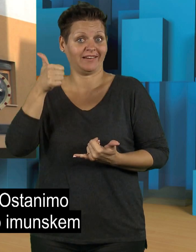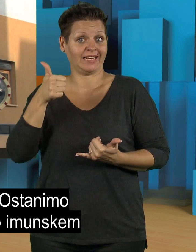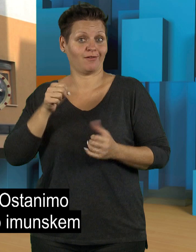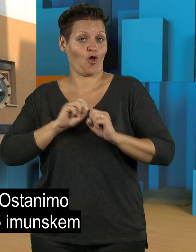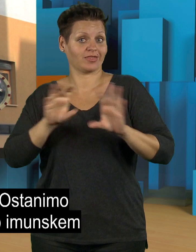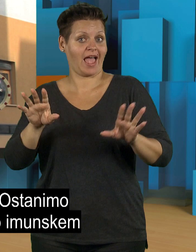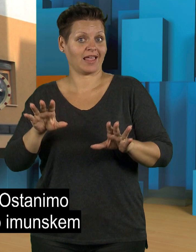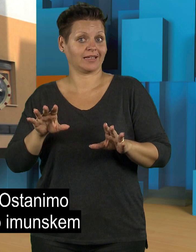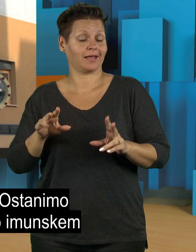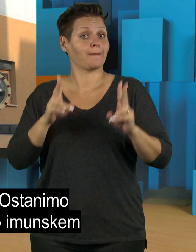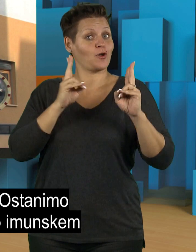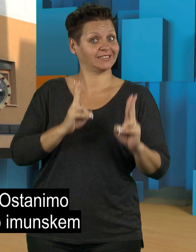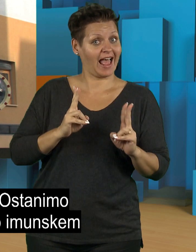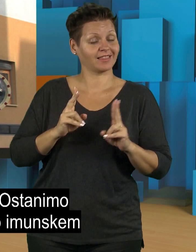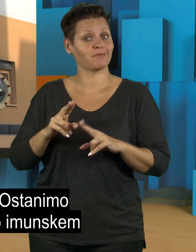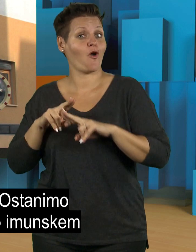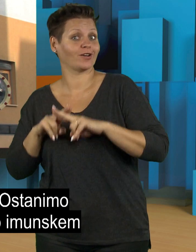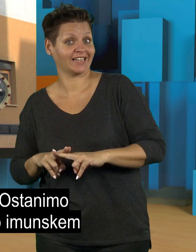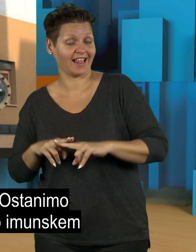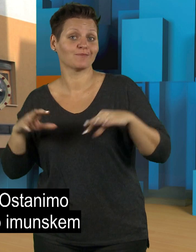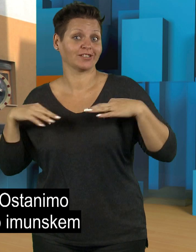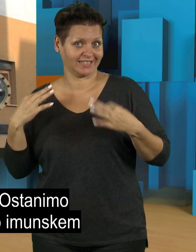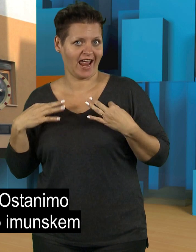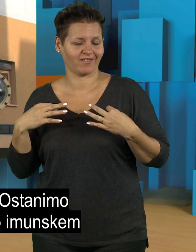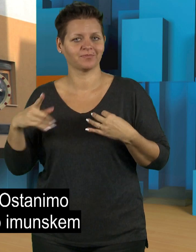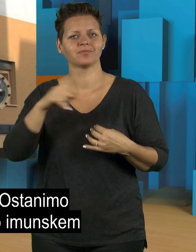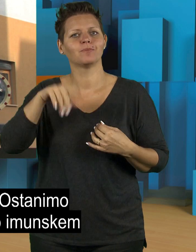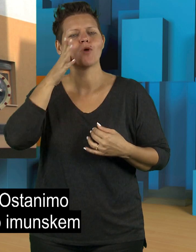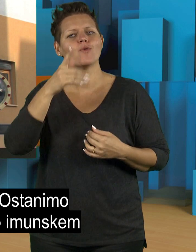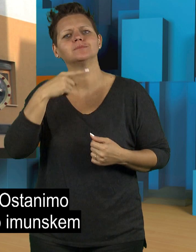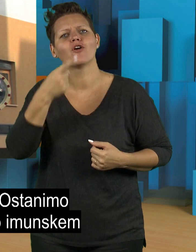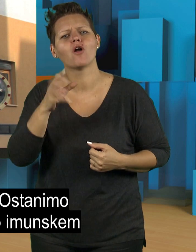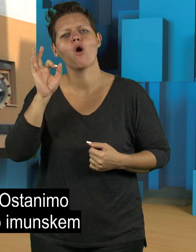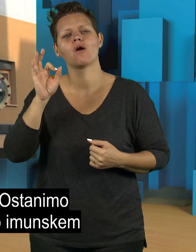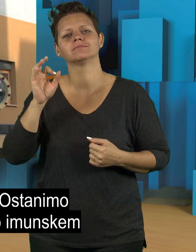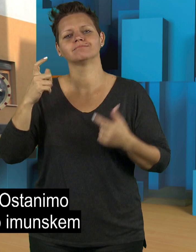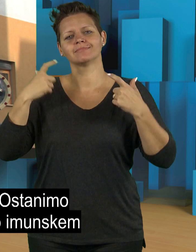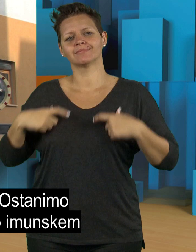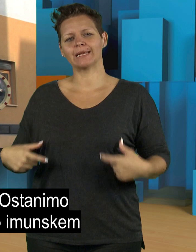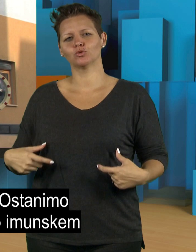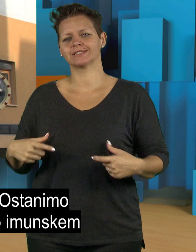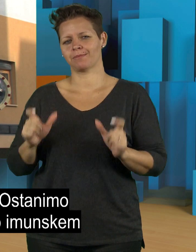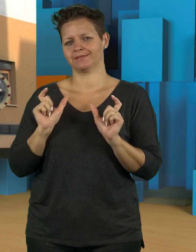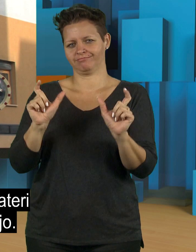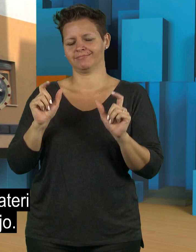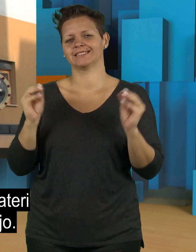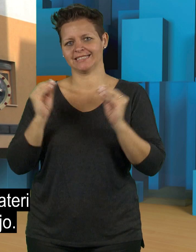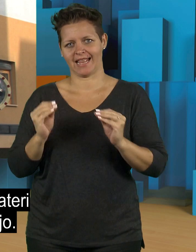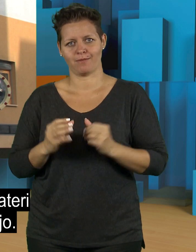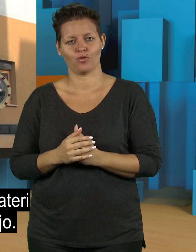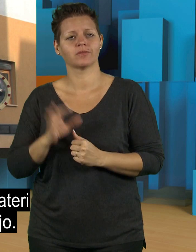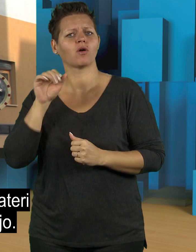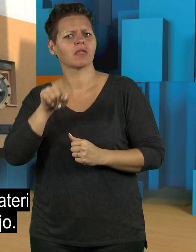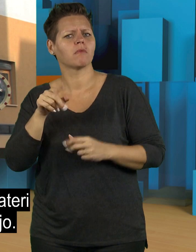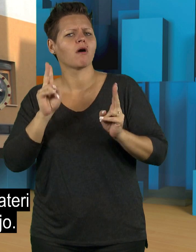V današnji prvi oddaji Postanimo zdravi bomo spregovorili o imunskem sistemu in o tem, kateri dejavniki ga